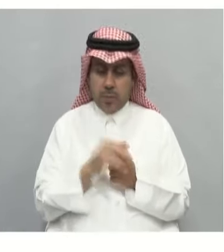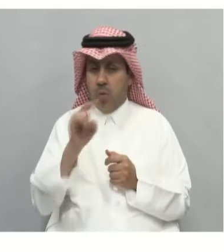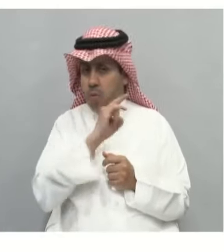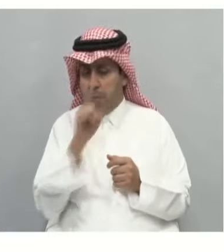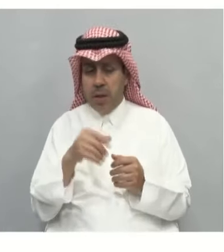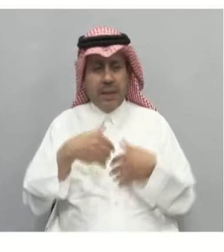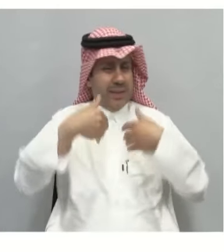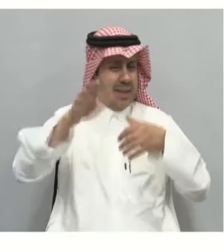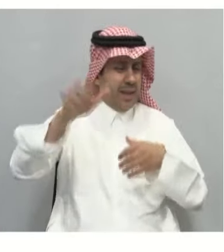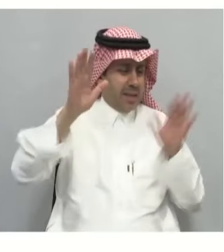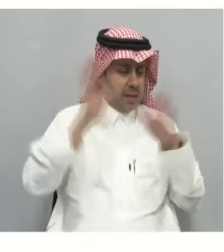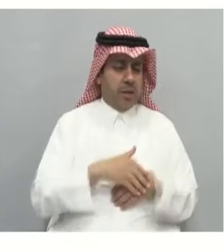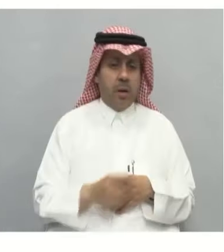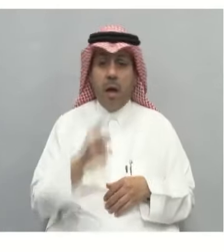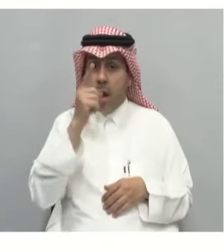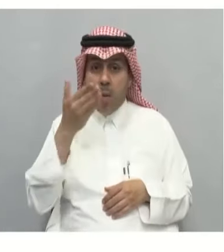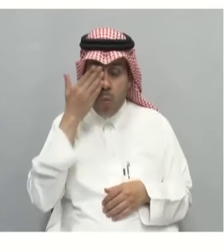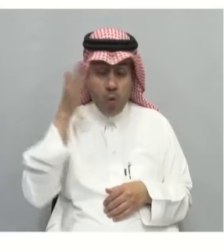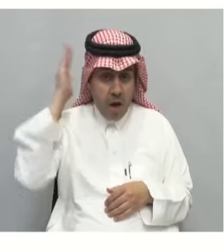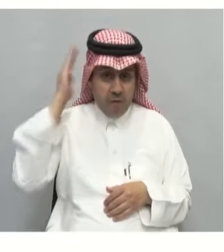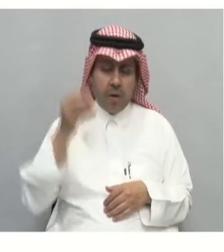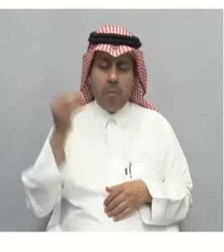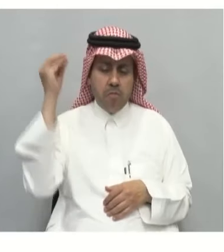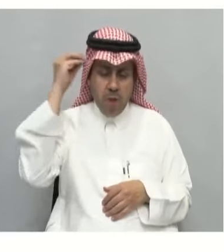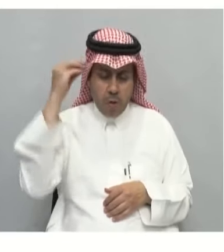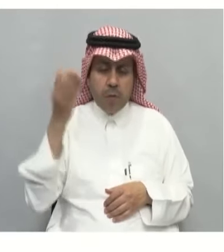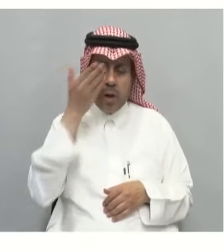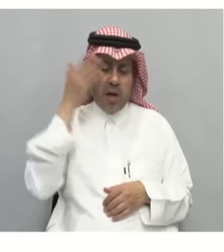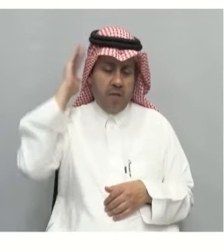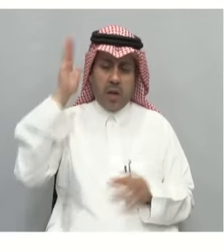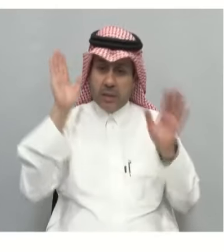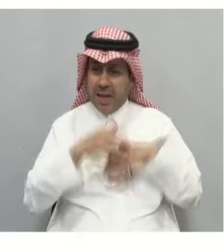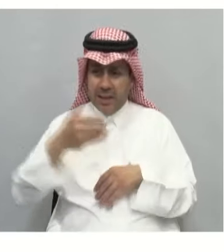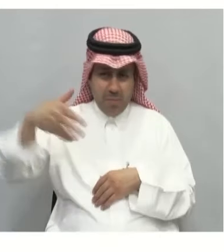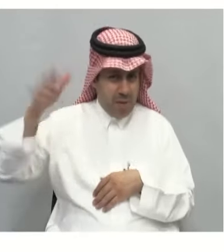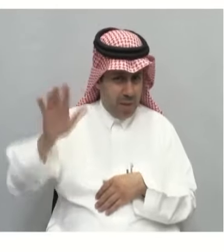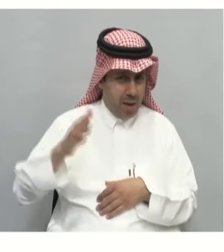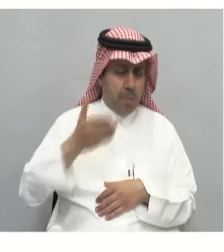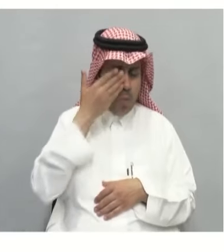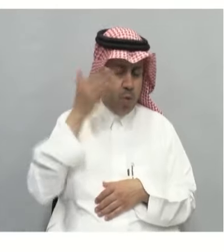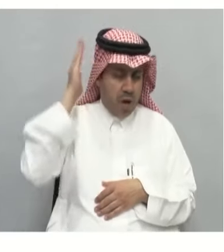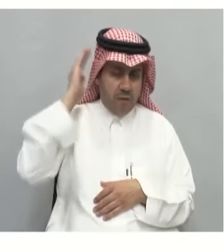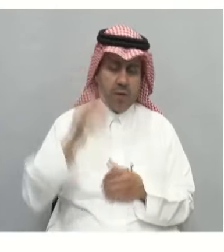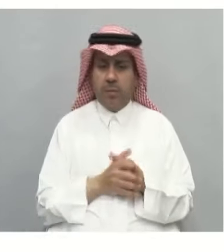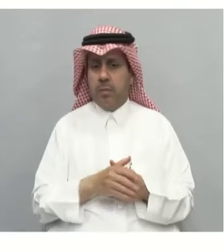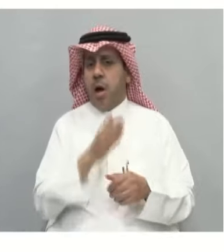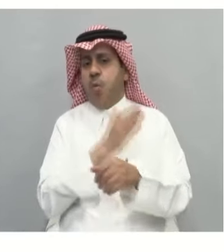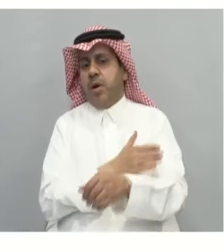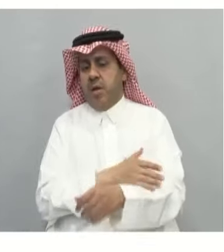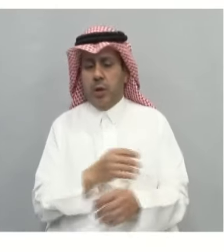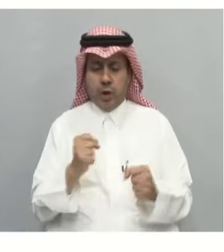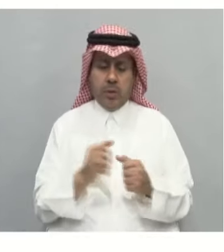يتخلف عنها الا منافق معلوم النفاق هو الذي يتخلف عن الصلاه او مريض